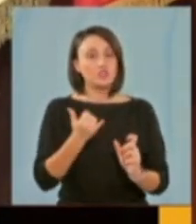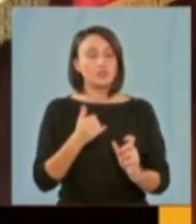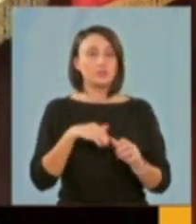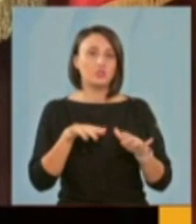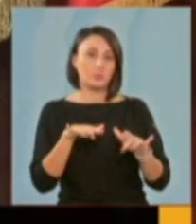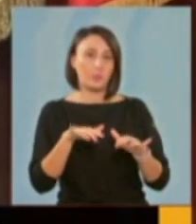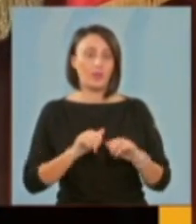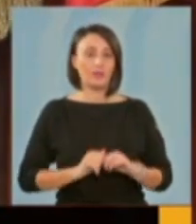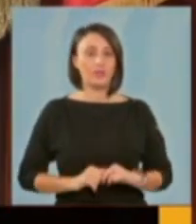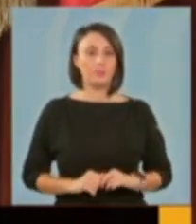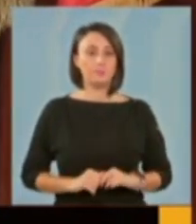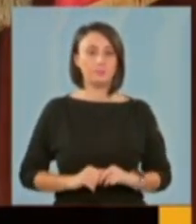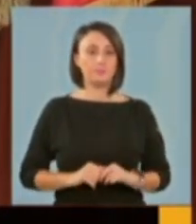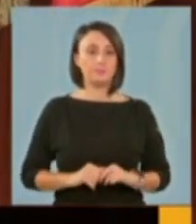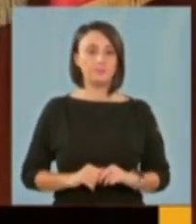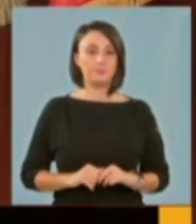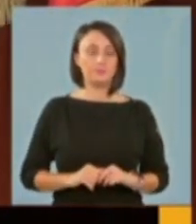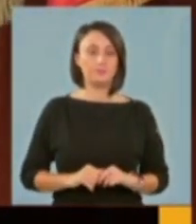Cibernetică,